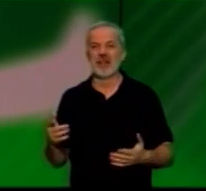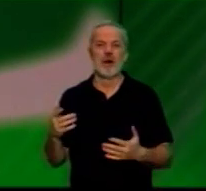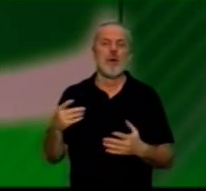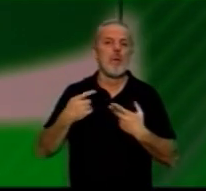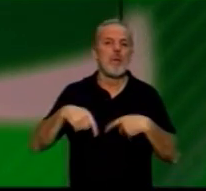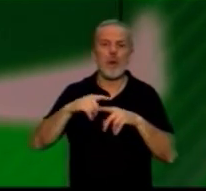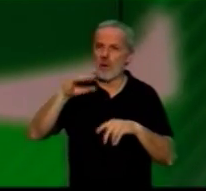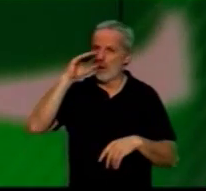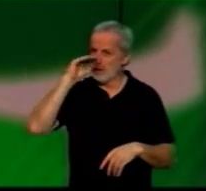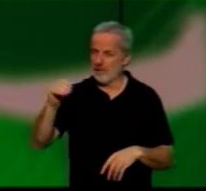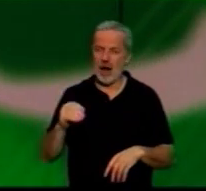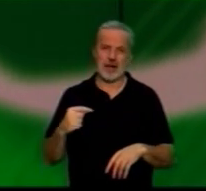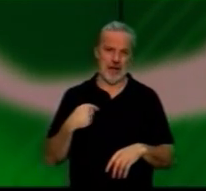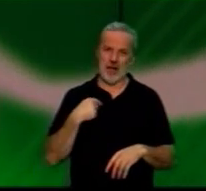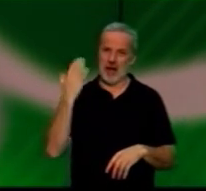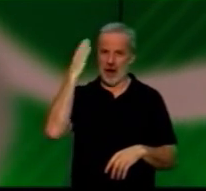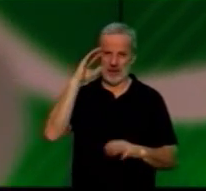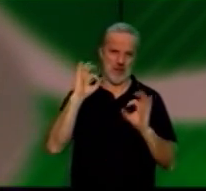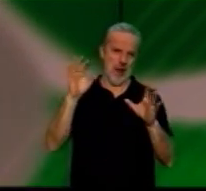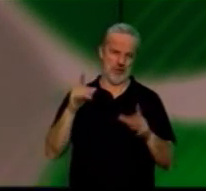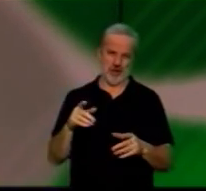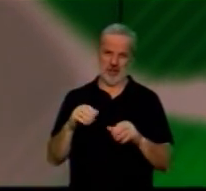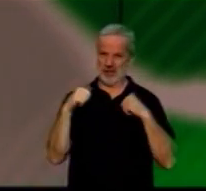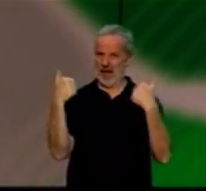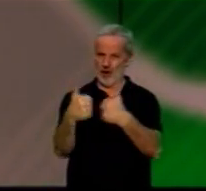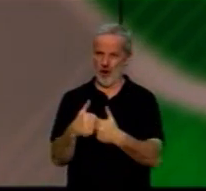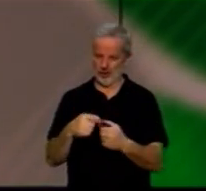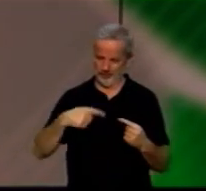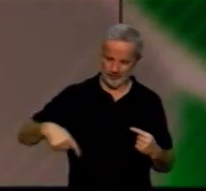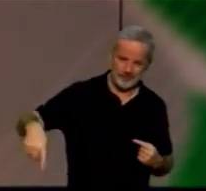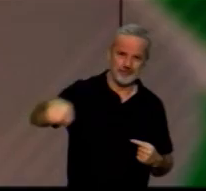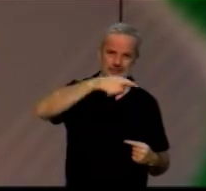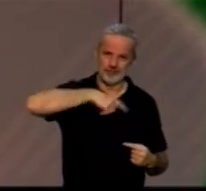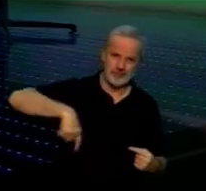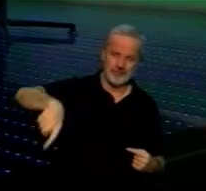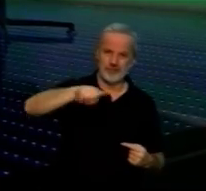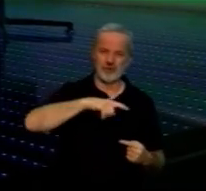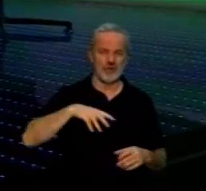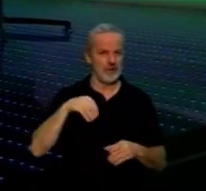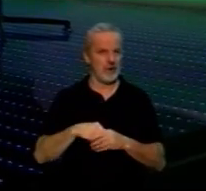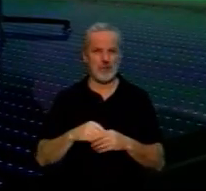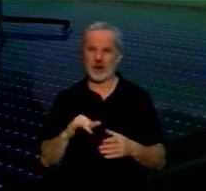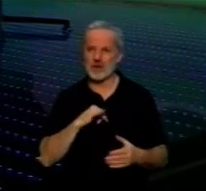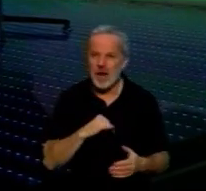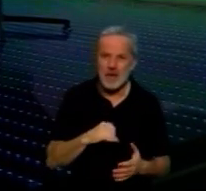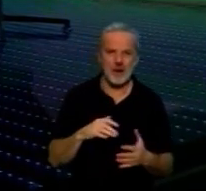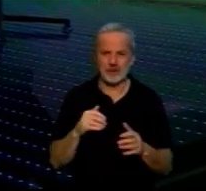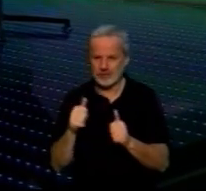dráhová cyklistika může být trošku zajímavější, že tam je nějaký to napětí a výbušnost